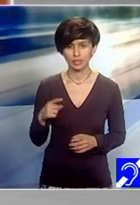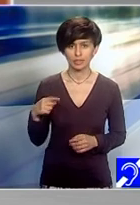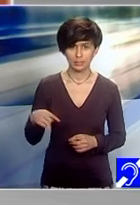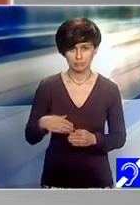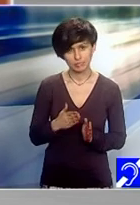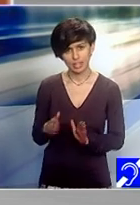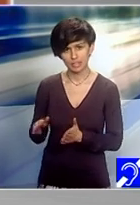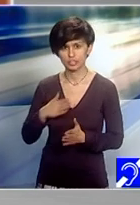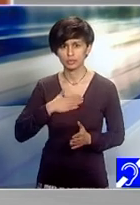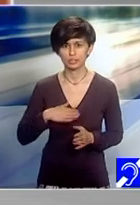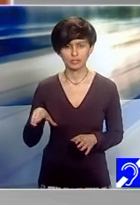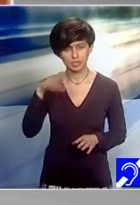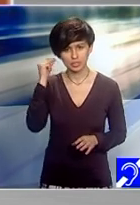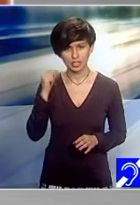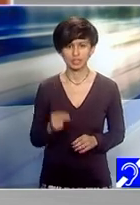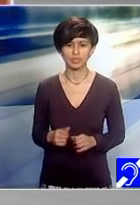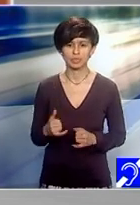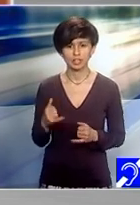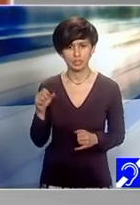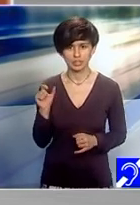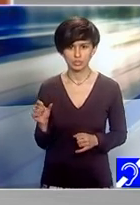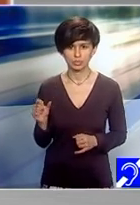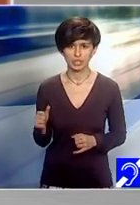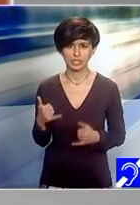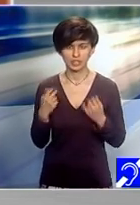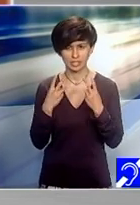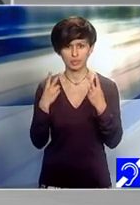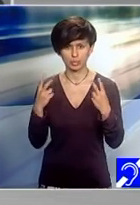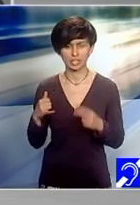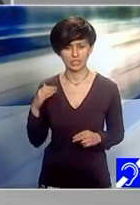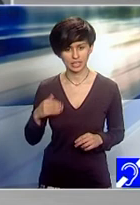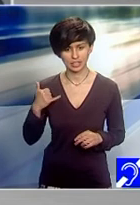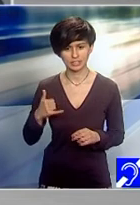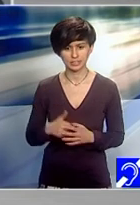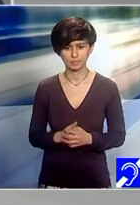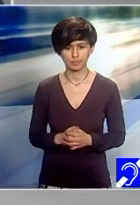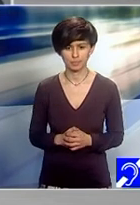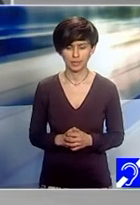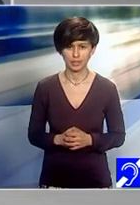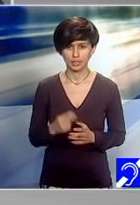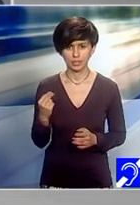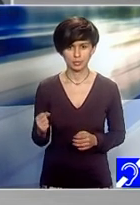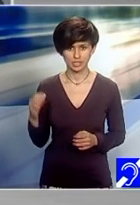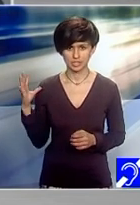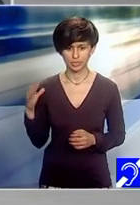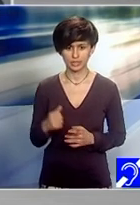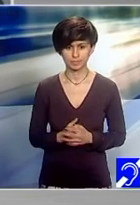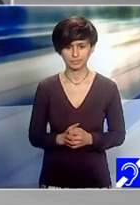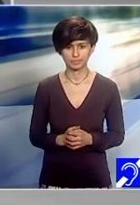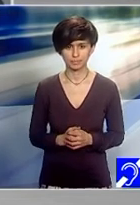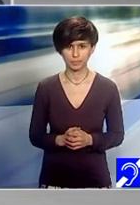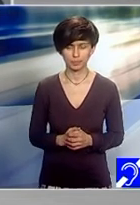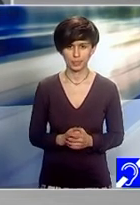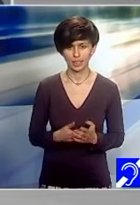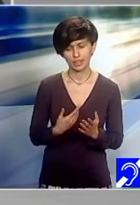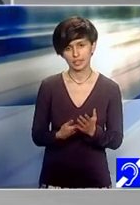ale zilei de la Remus Florescu, jurnalist la Cotidianul Adevărul. Bună ziua, Remus! Bine Bună ziua și bine v-am regăsit! Pentru a echilibra un